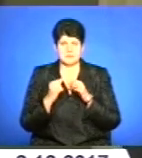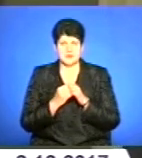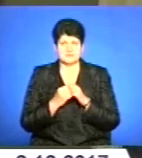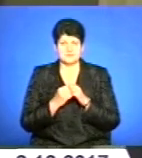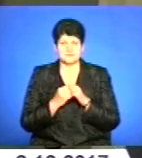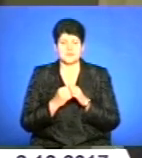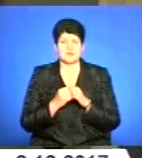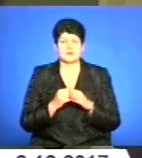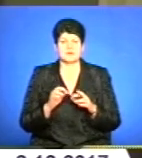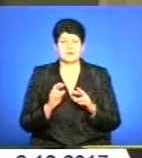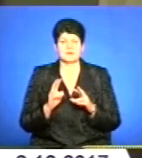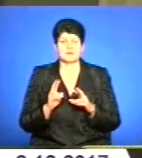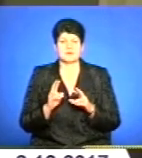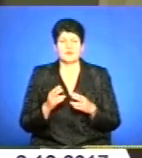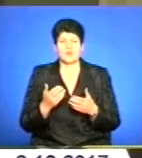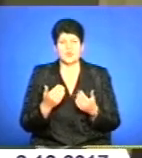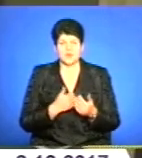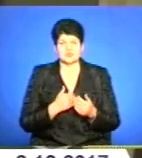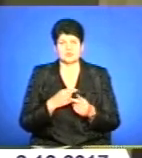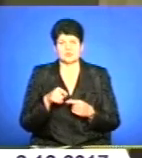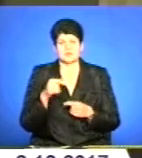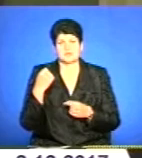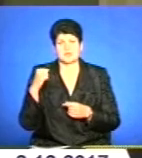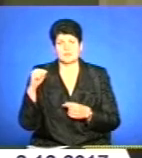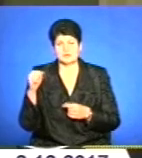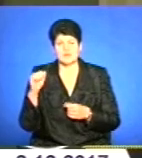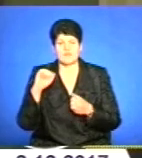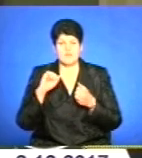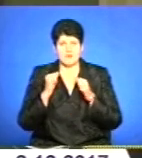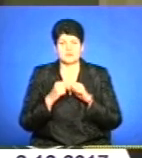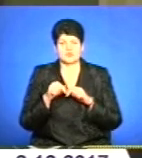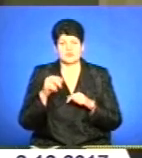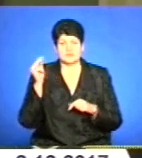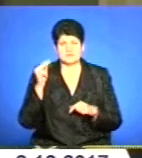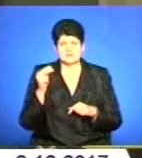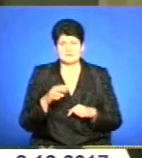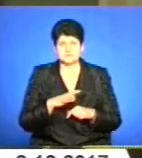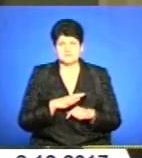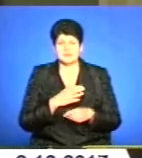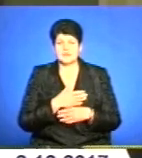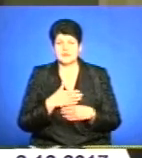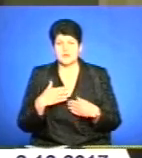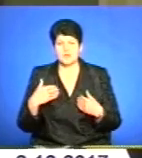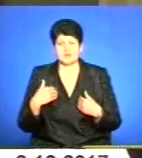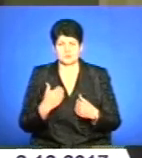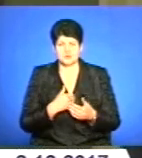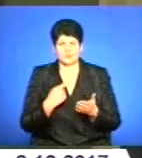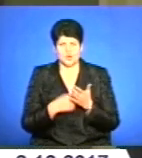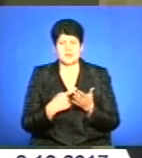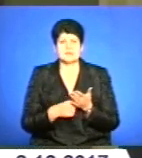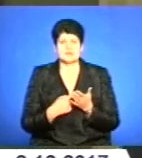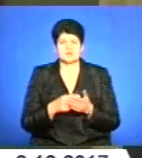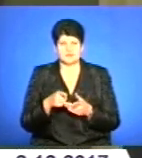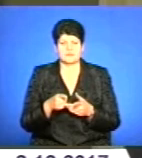цього проходить цей турнір. І, звичайно, хочемо в ньому перемогти, та як в пам'ять, що він тут навчався, звичайно. І не хочемо, хочемо доказати це, що